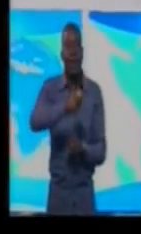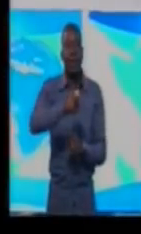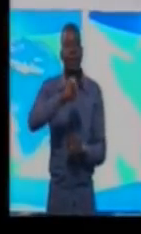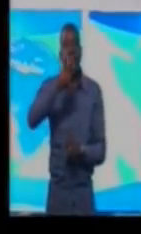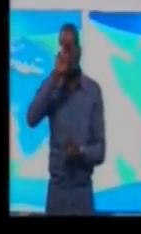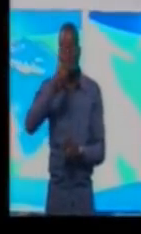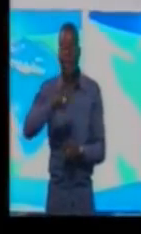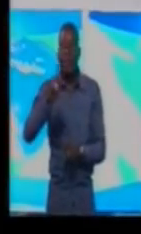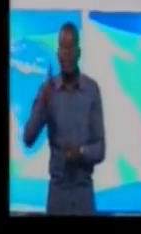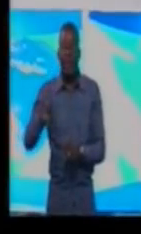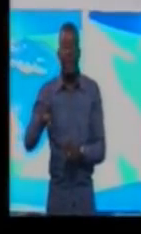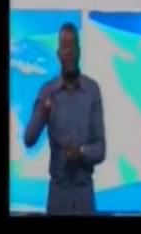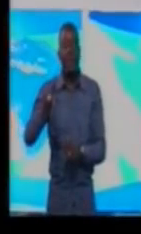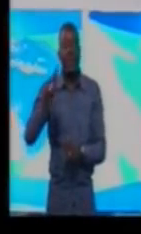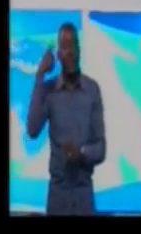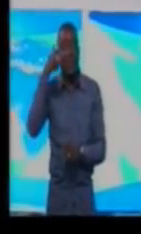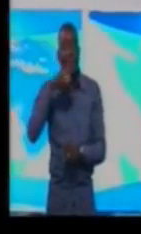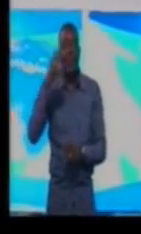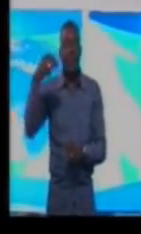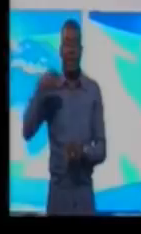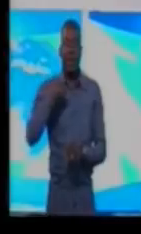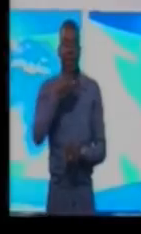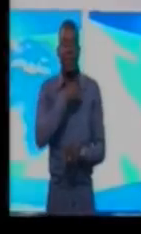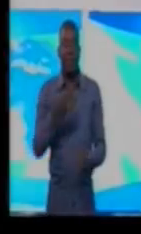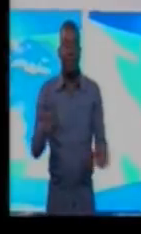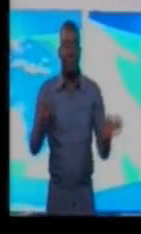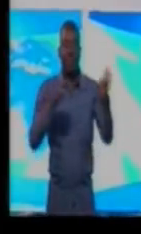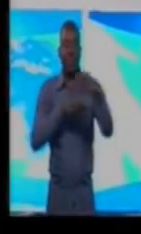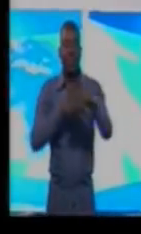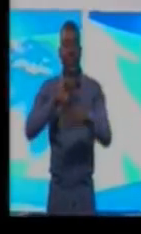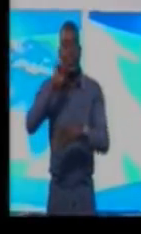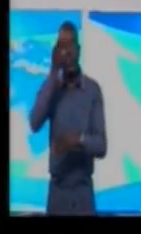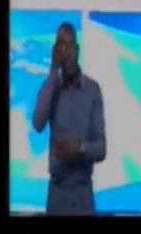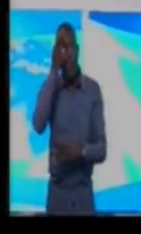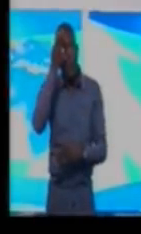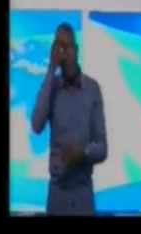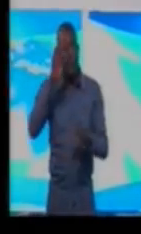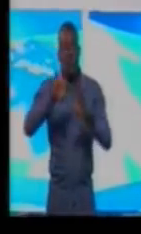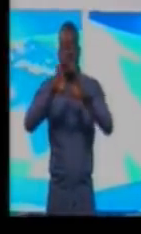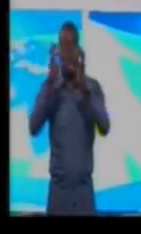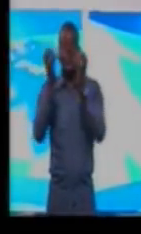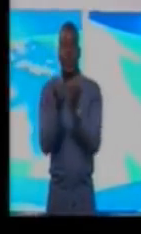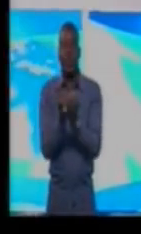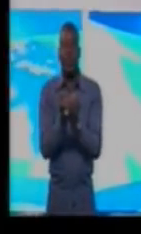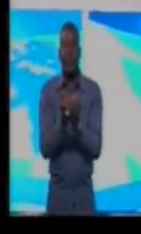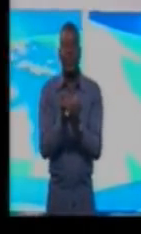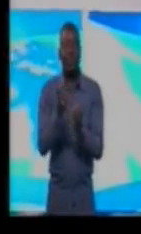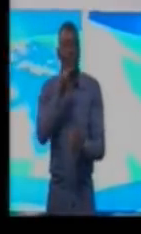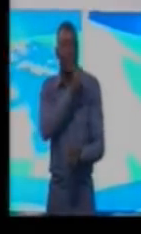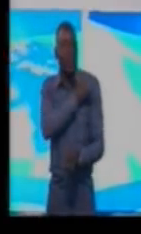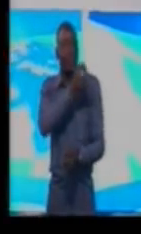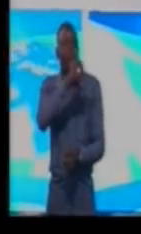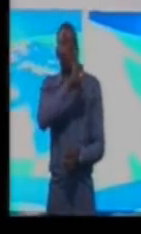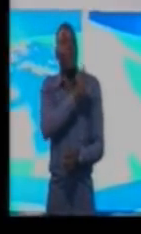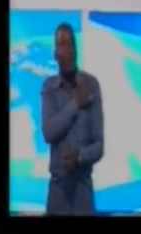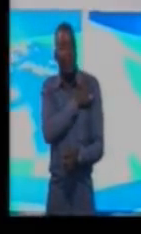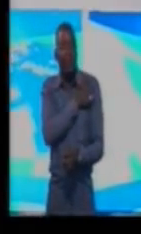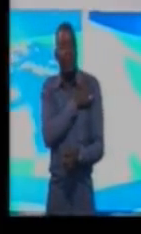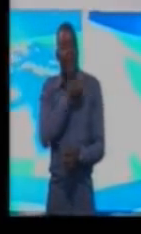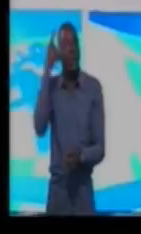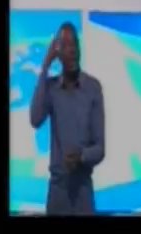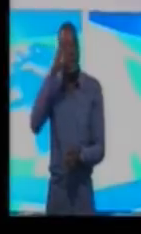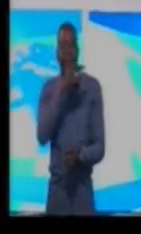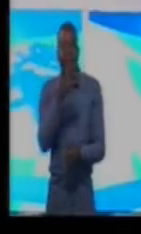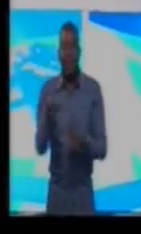progrès MPP, dont il était membre du bureau politique et du comité exécutif. Kumi Sambo Antoine s'est éteint à Paris, en